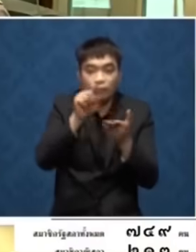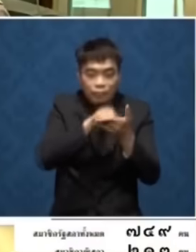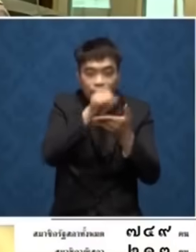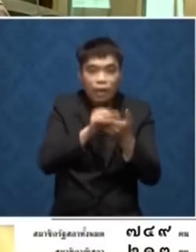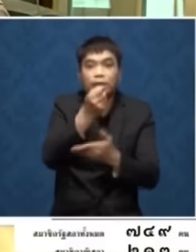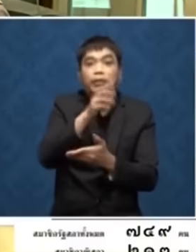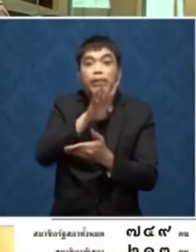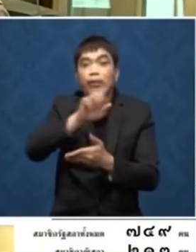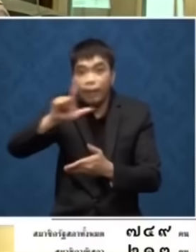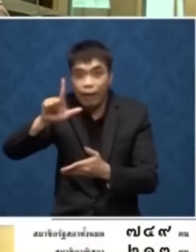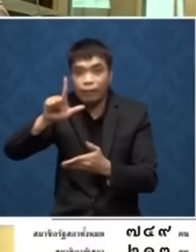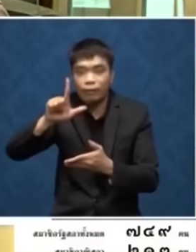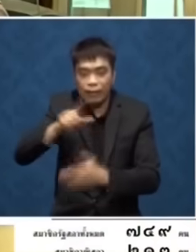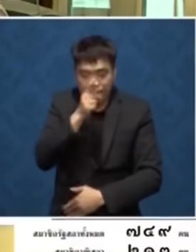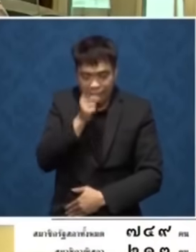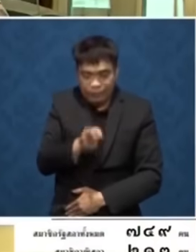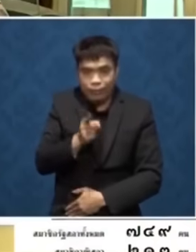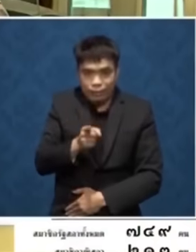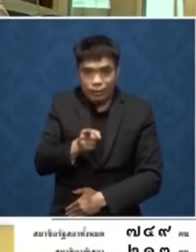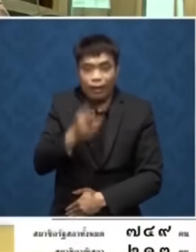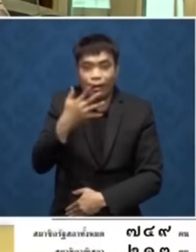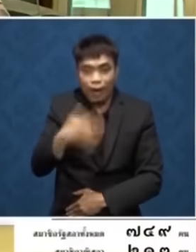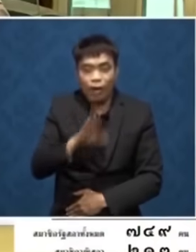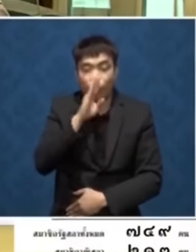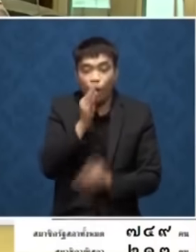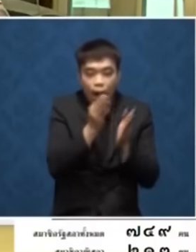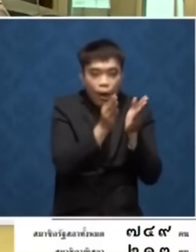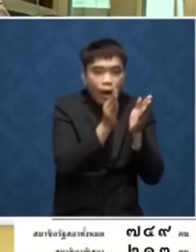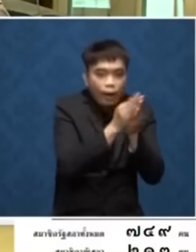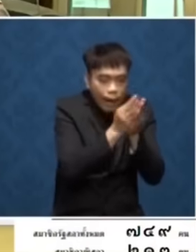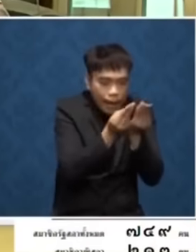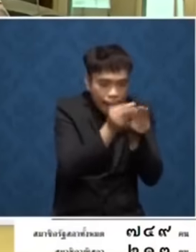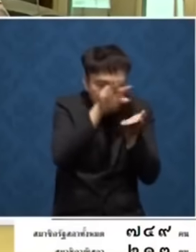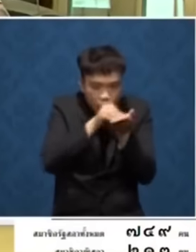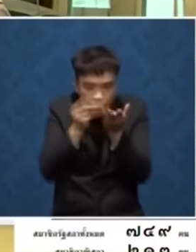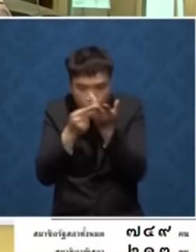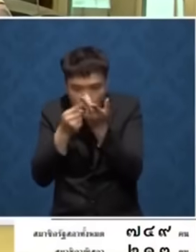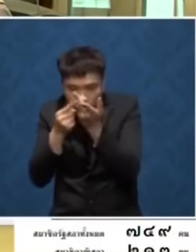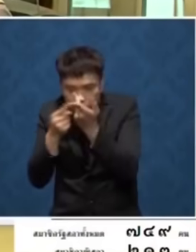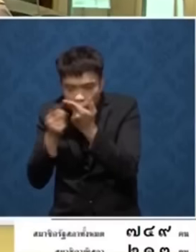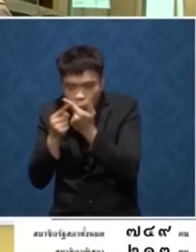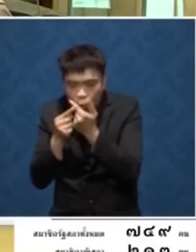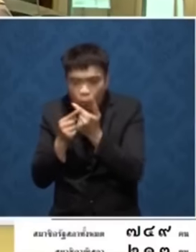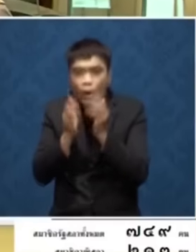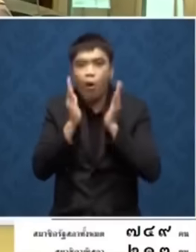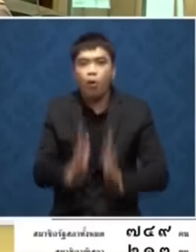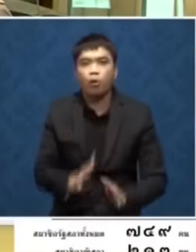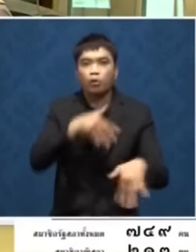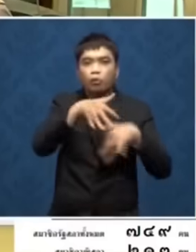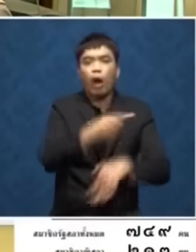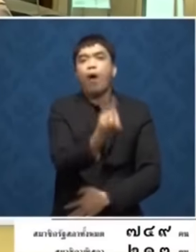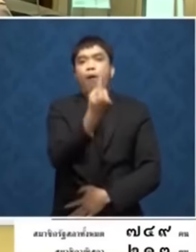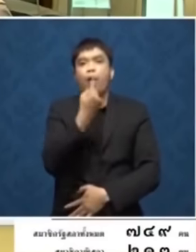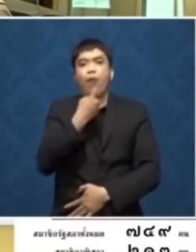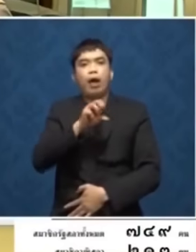ดตั้งแต่ยังไม่ต้องอธิบายเลยว่าเหตุผลประกอบการอธิบายของท่านคืออะไรชัดตั้งแต่แรกเลยว่าเราจะหาคนสมควรเป็นนายกและ